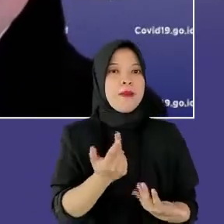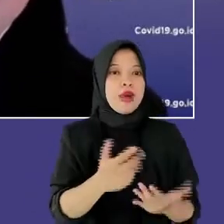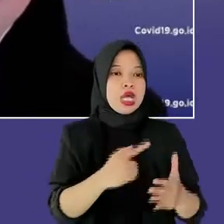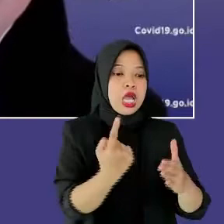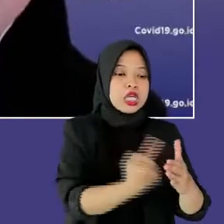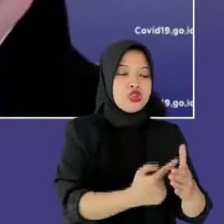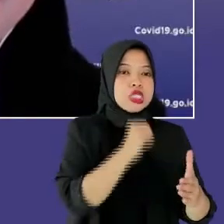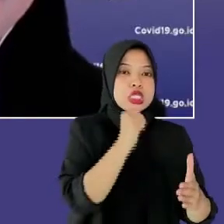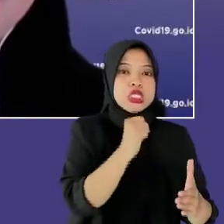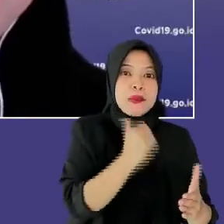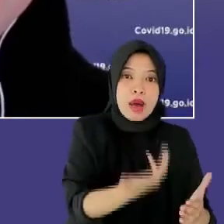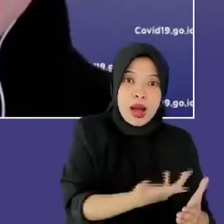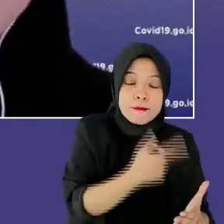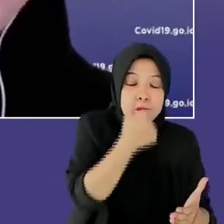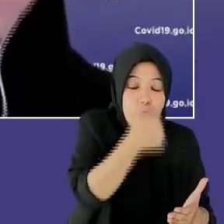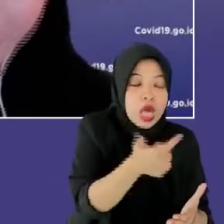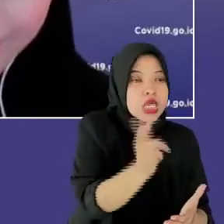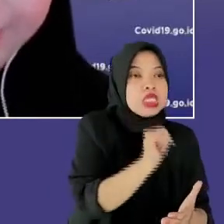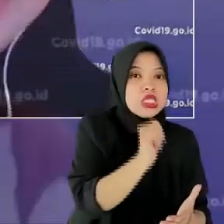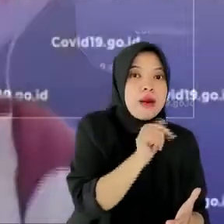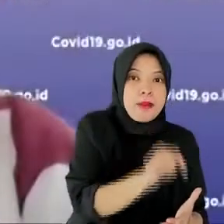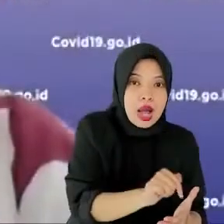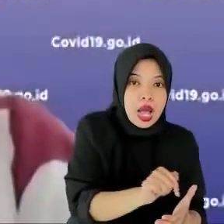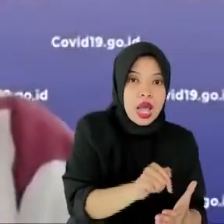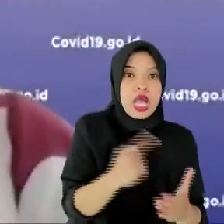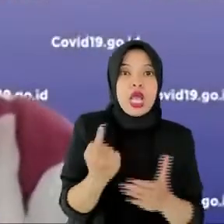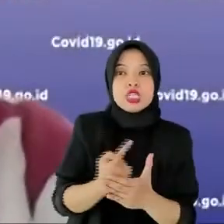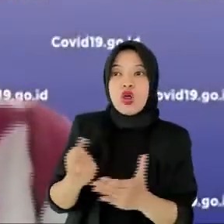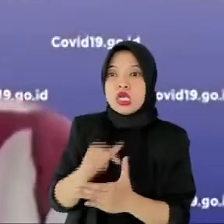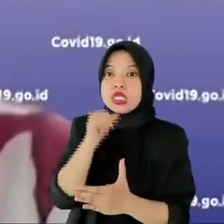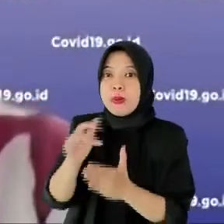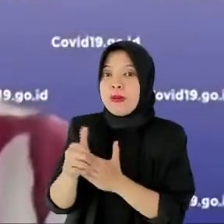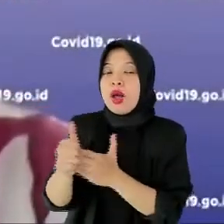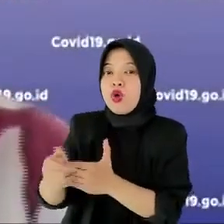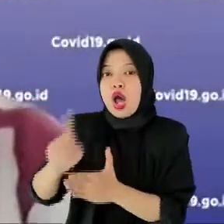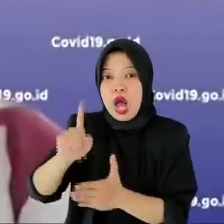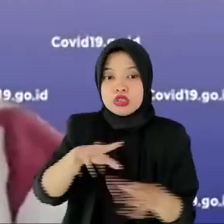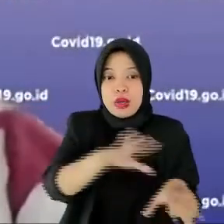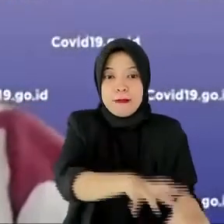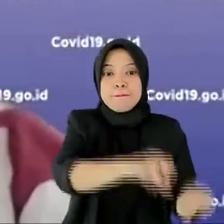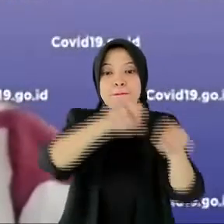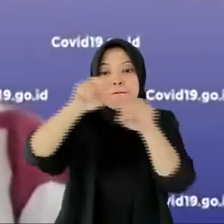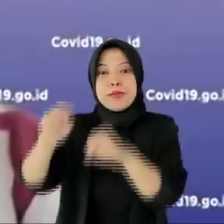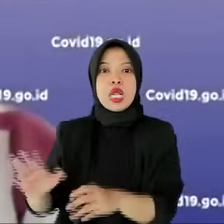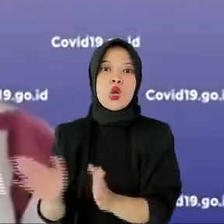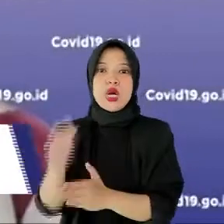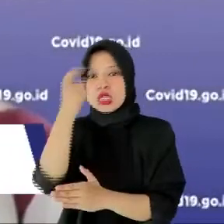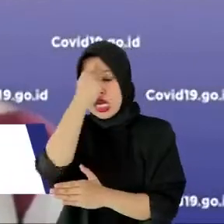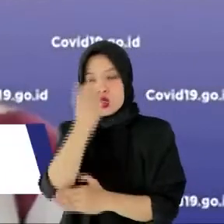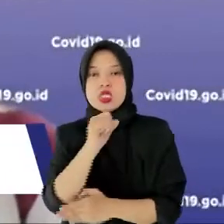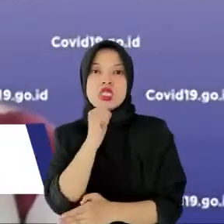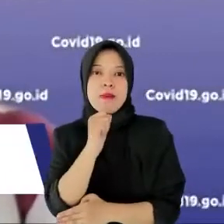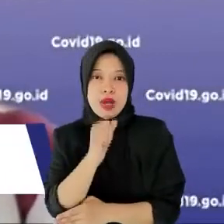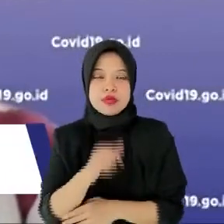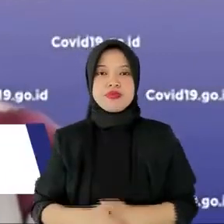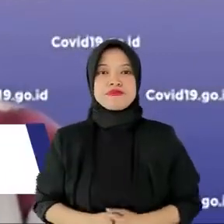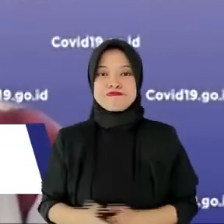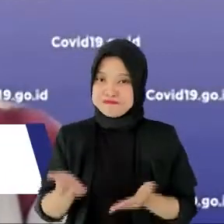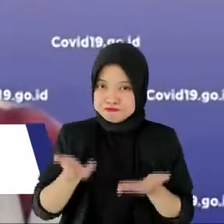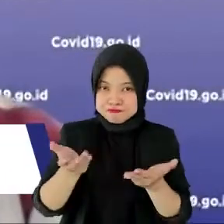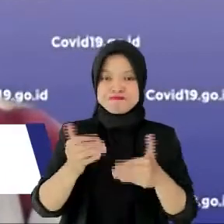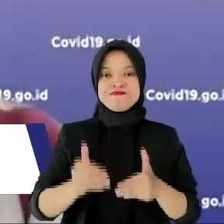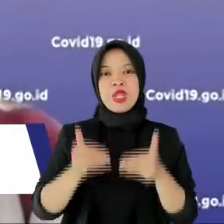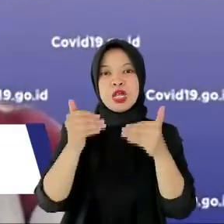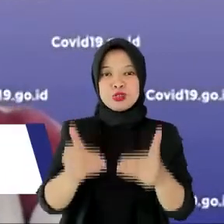yang boleh isolasi mandiri, siapa yang mesti isolasinya terpadu, siapa yang sudah harus pindah ke rumah sakit. Ya. Lanjut Dokter